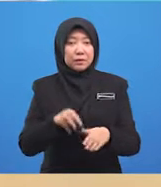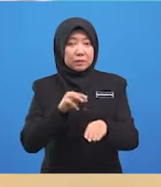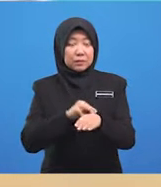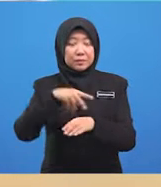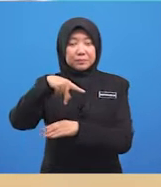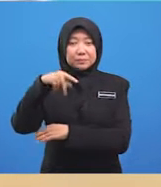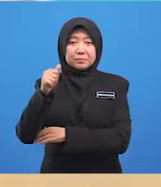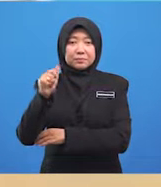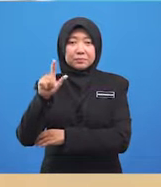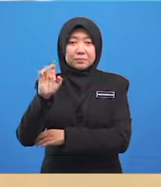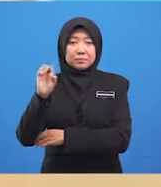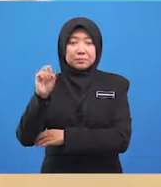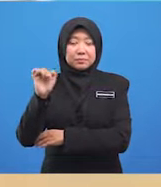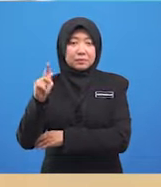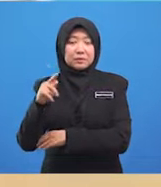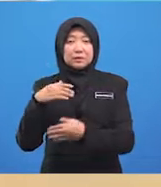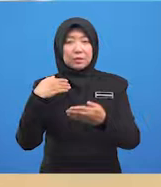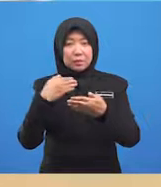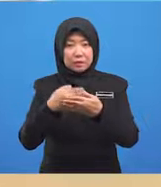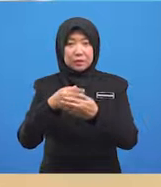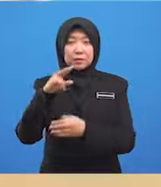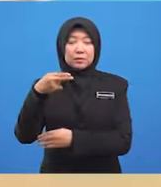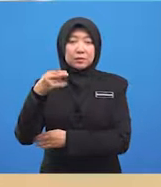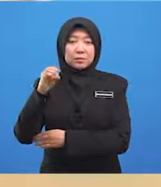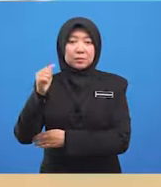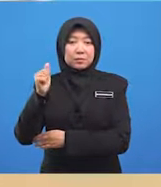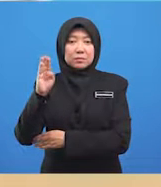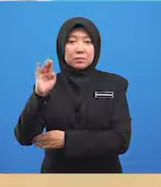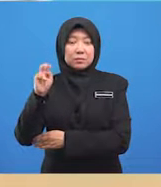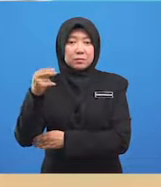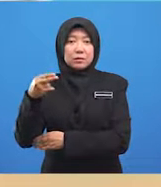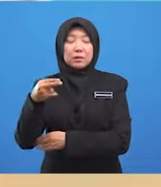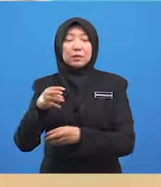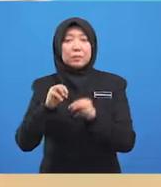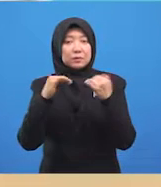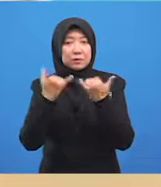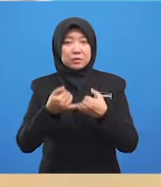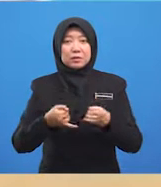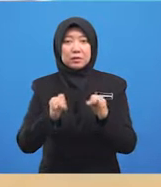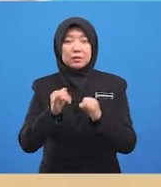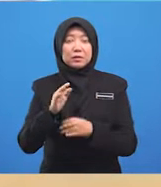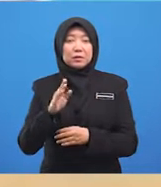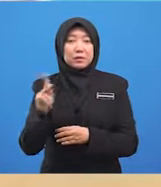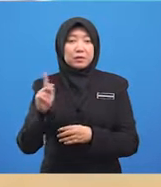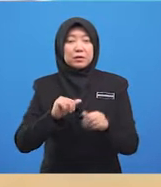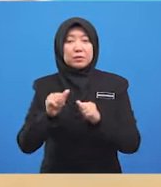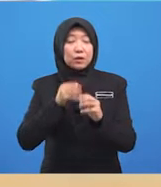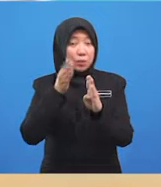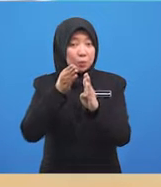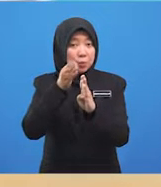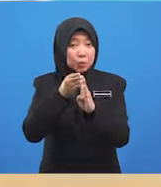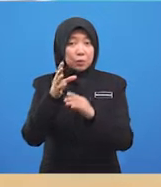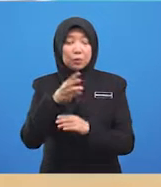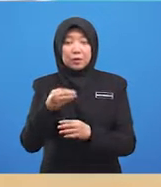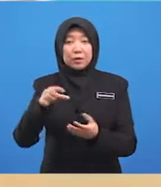paleolitik hingga paint hobi Minion masyarakat menjalankan Tweety memburu dan